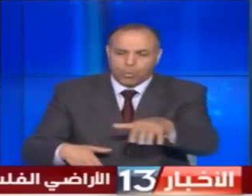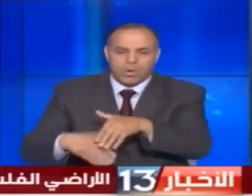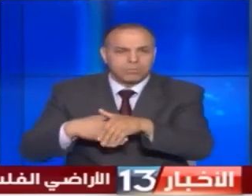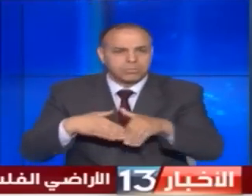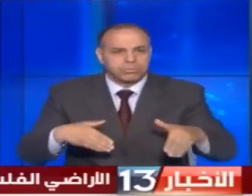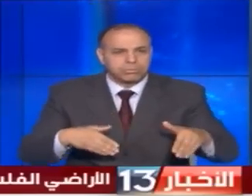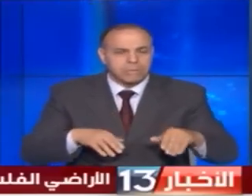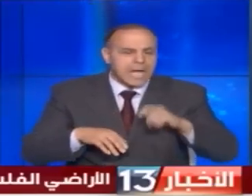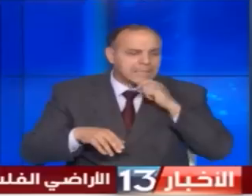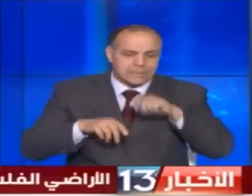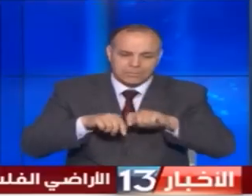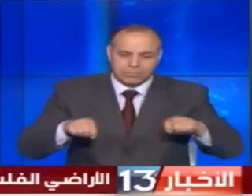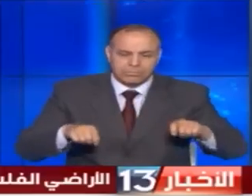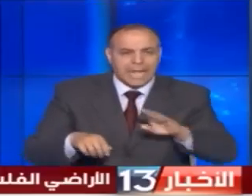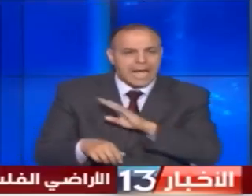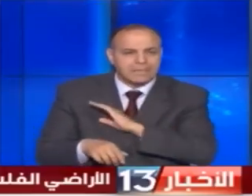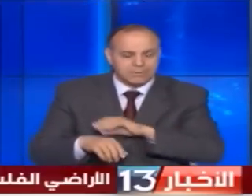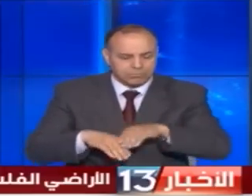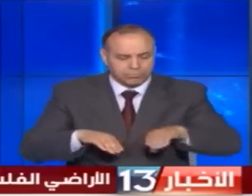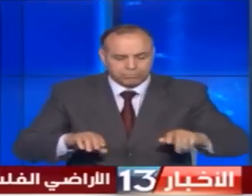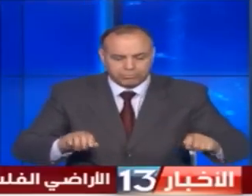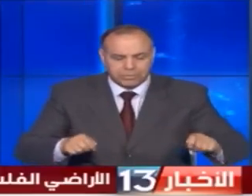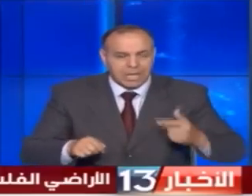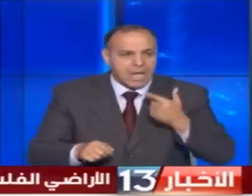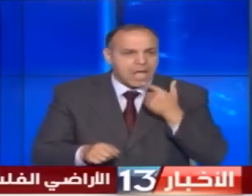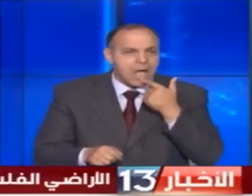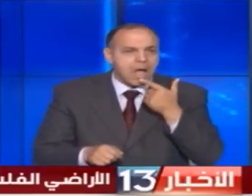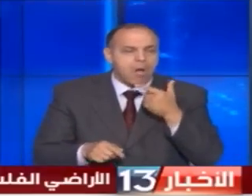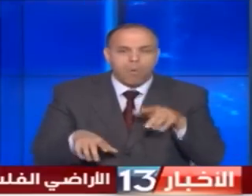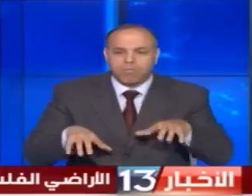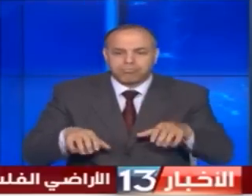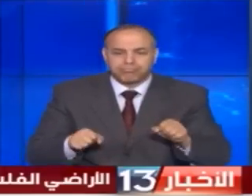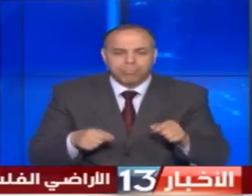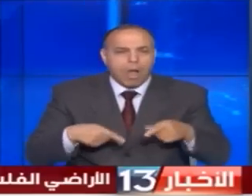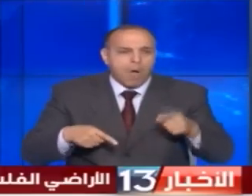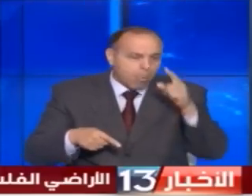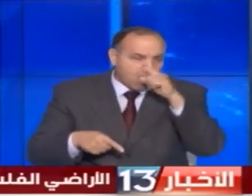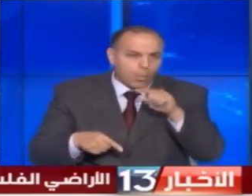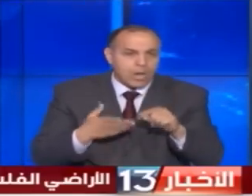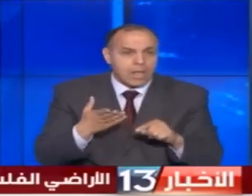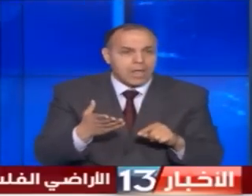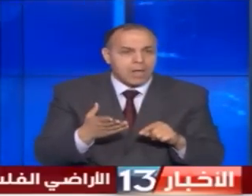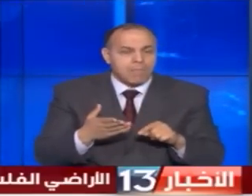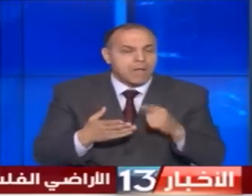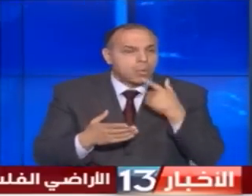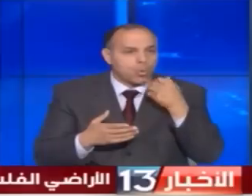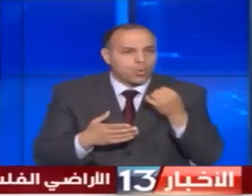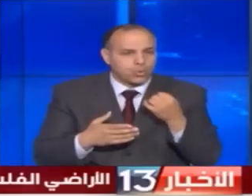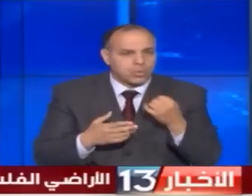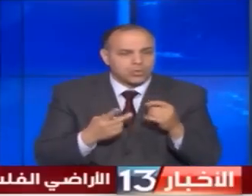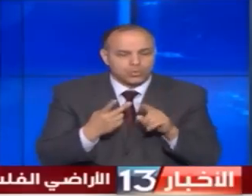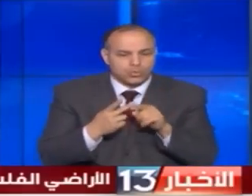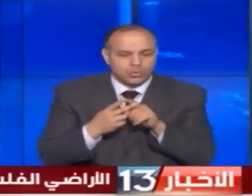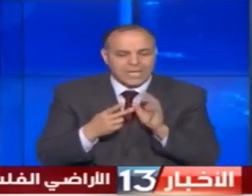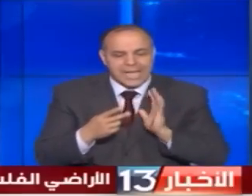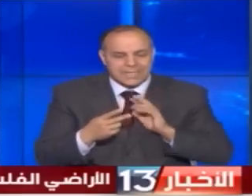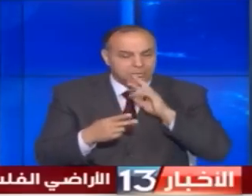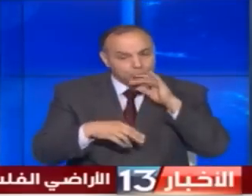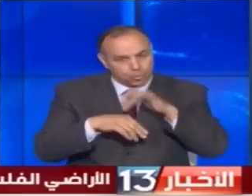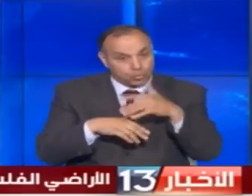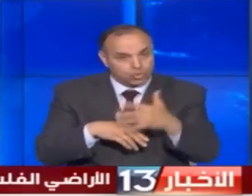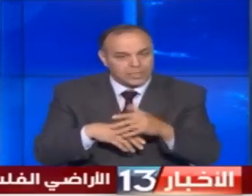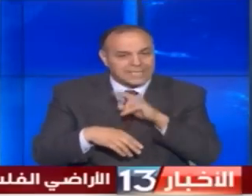للسياج الامني لقطاع غزه في اعلان ب حاله استنفار امني الجنسيه بعد تاكد اصابه جنديين اسرائيليين